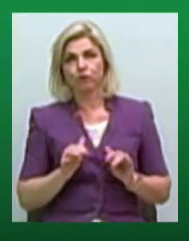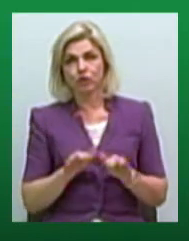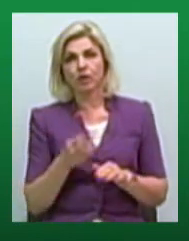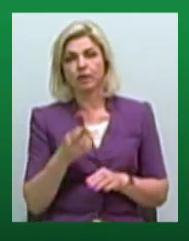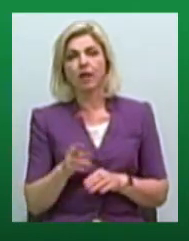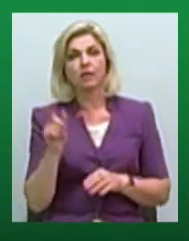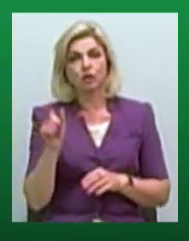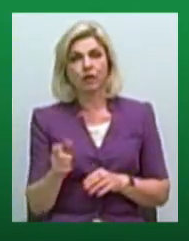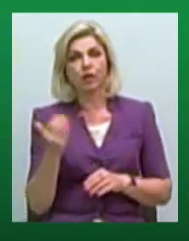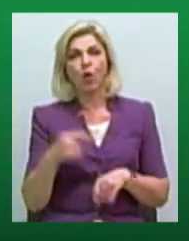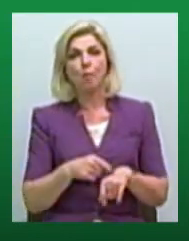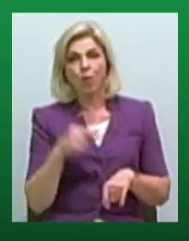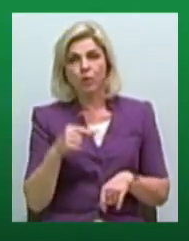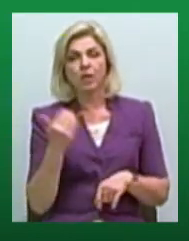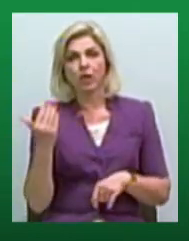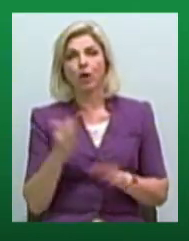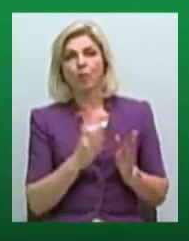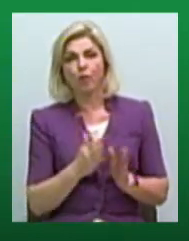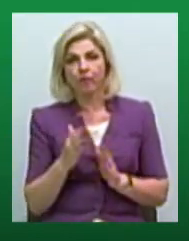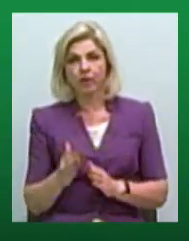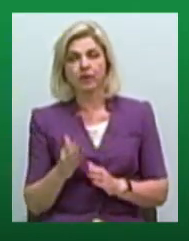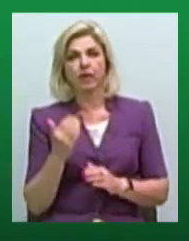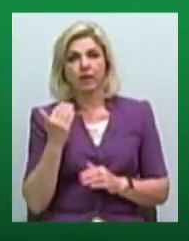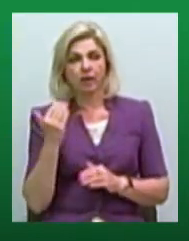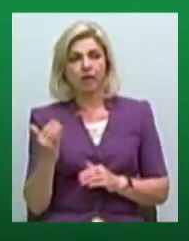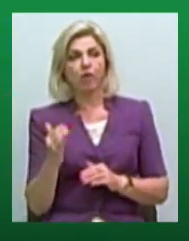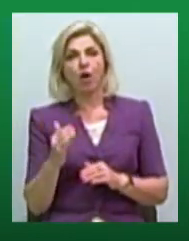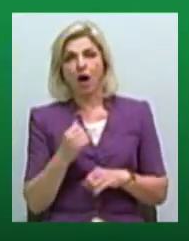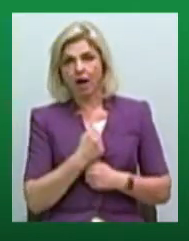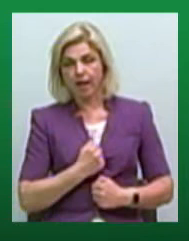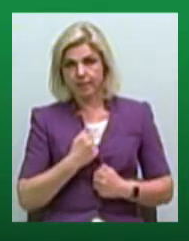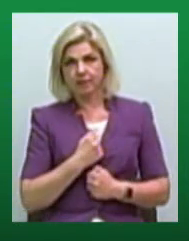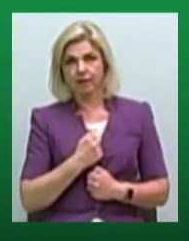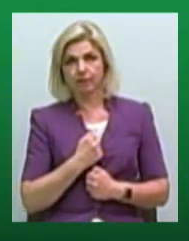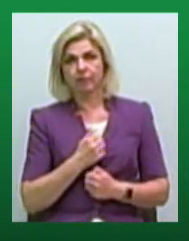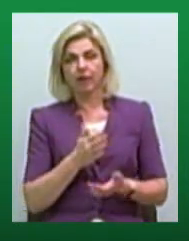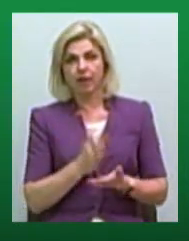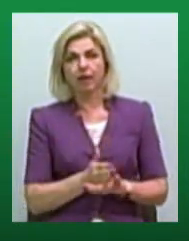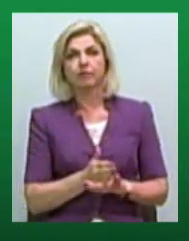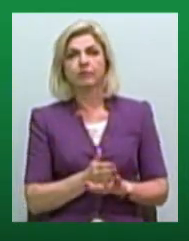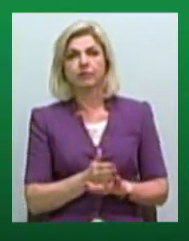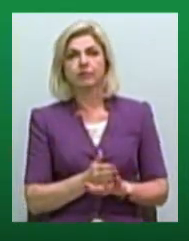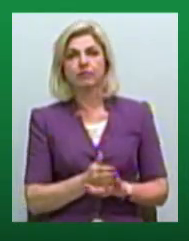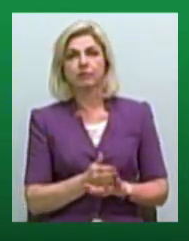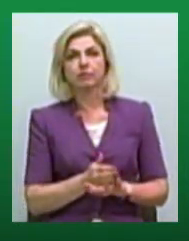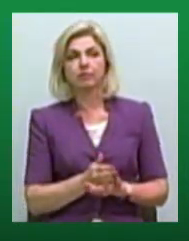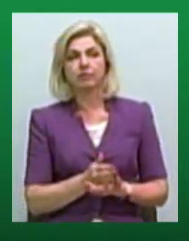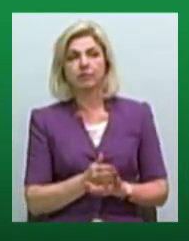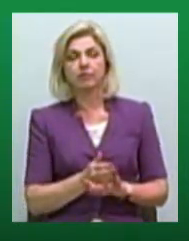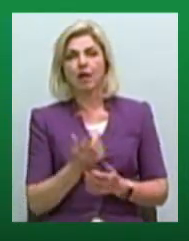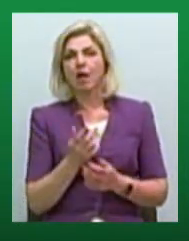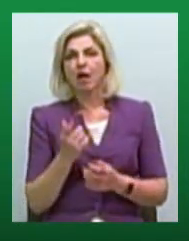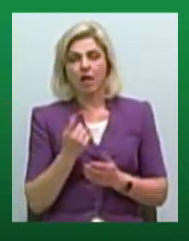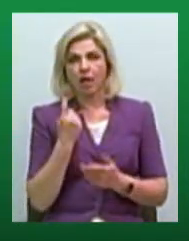неї її емоції, її поведінка, власне, почуття та агресія є важливішими понад все